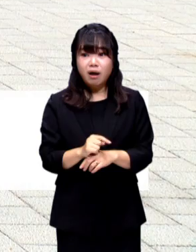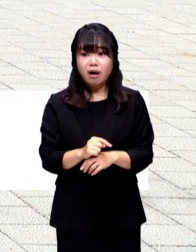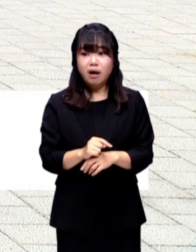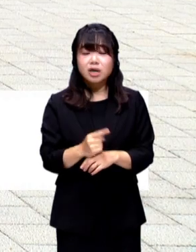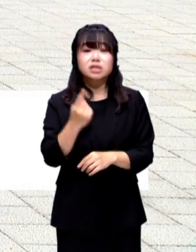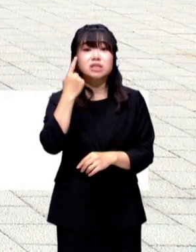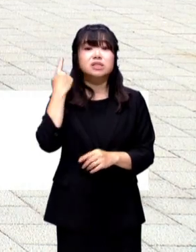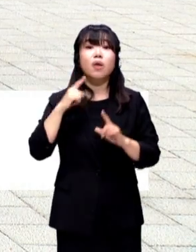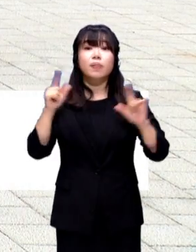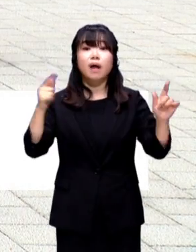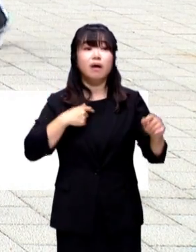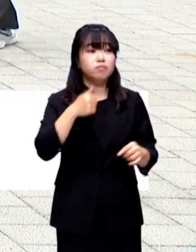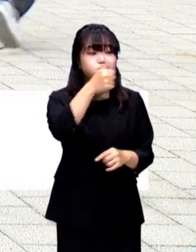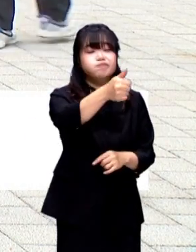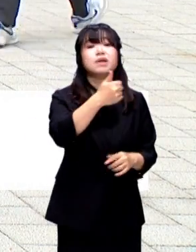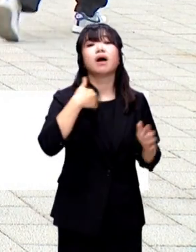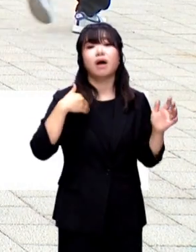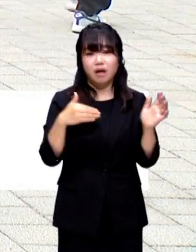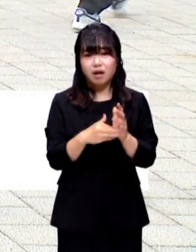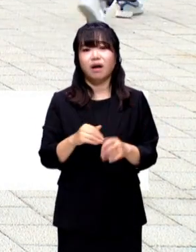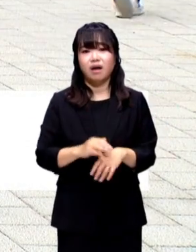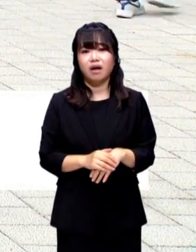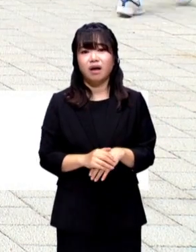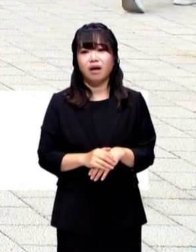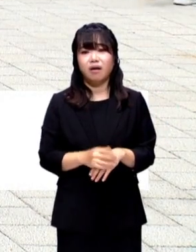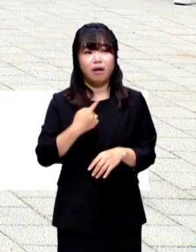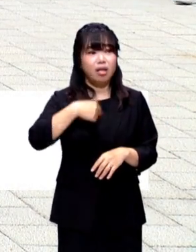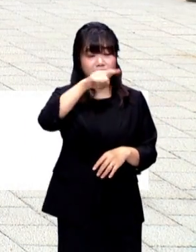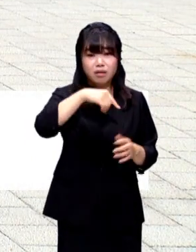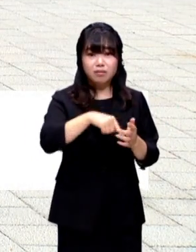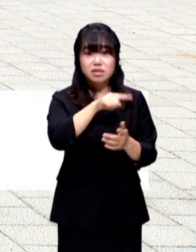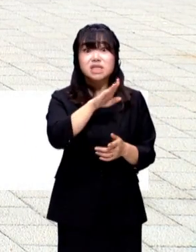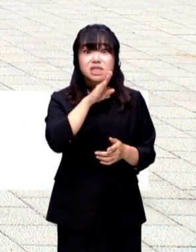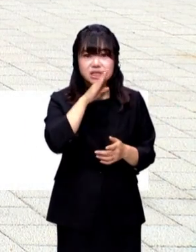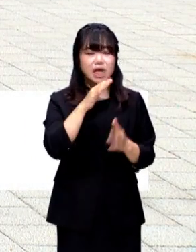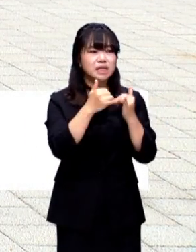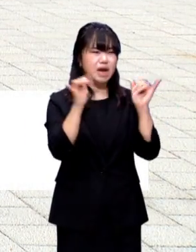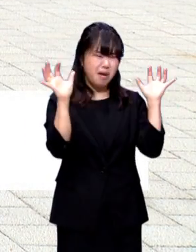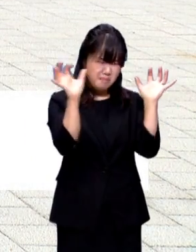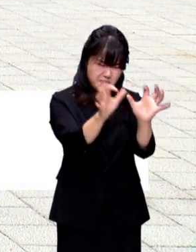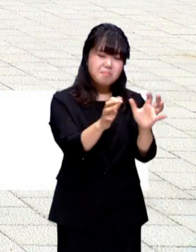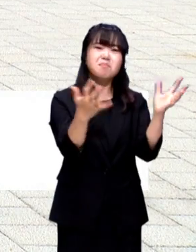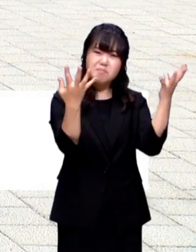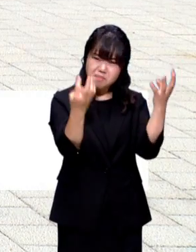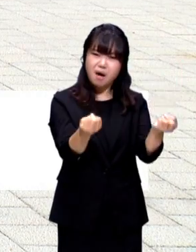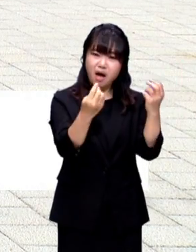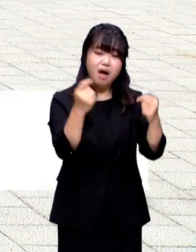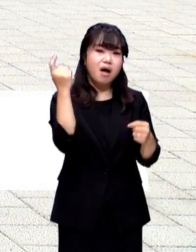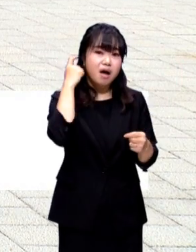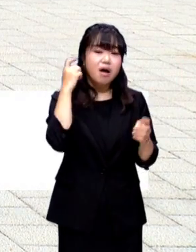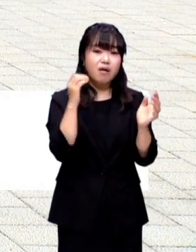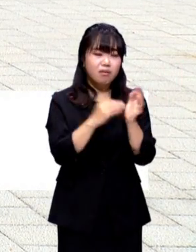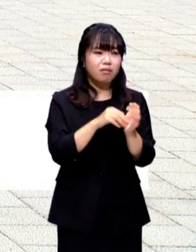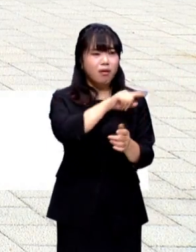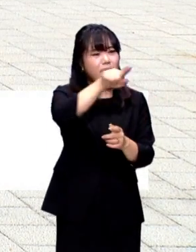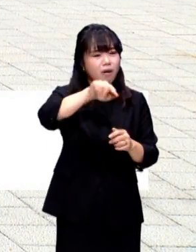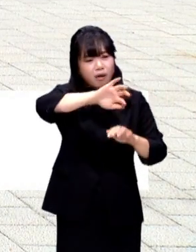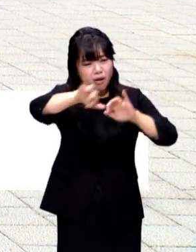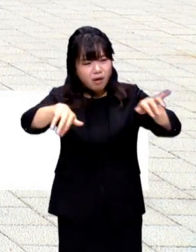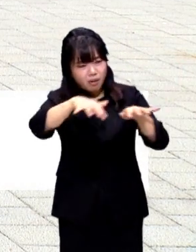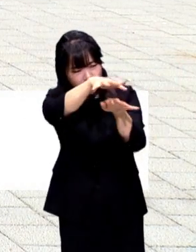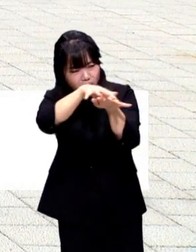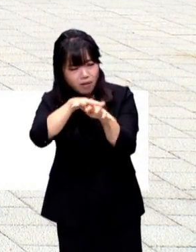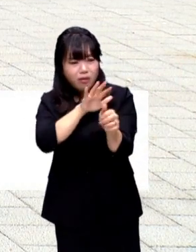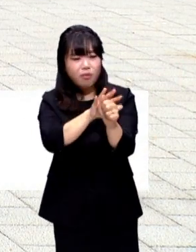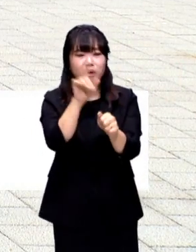전날에 다녀왔었고 분명히 전날에 저기 정말 사람 많다라고 느꼈고 왜 아무도 통제를 하지